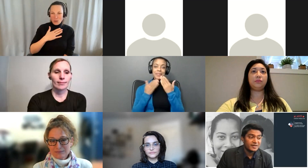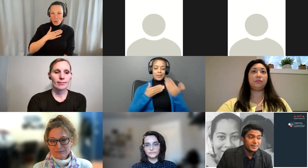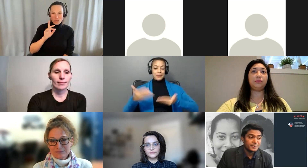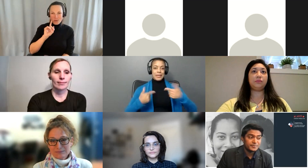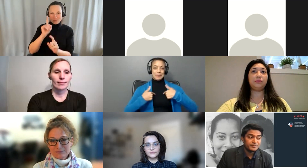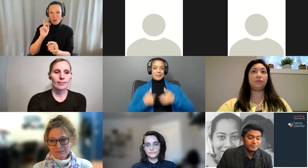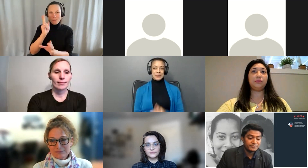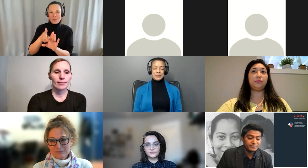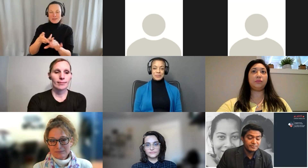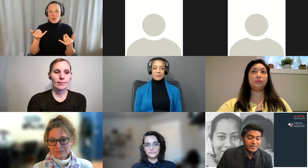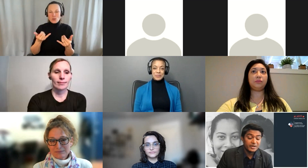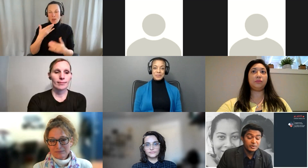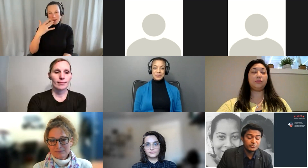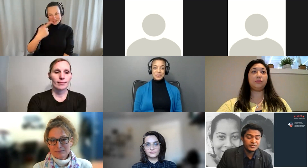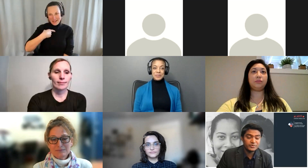de m'avoir invité.